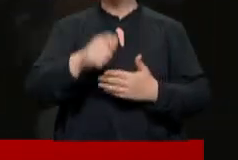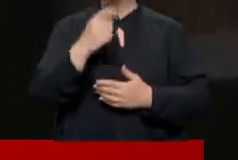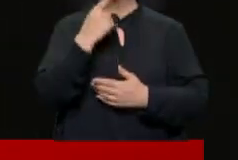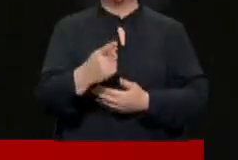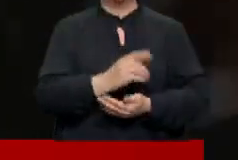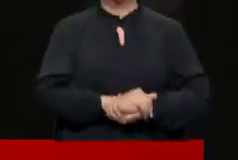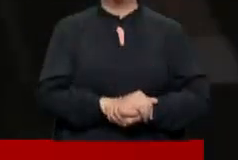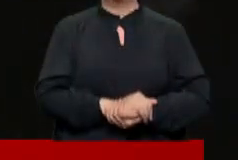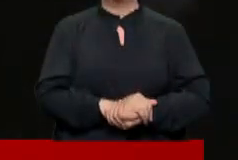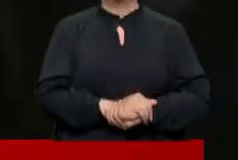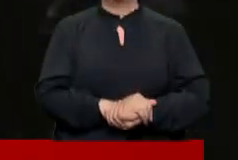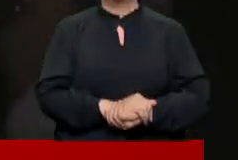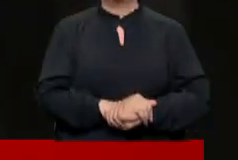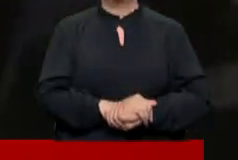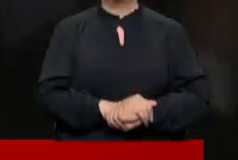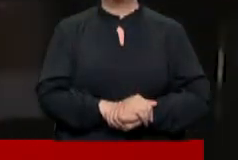söyledi.